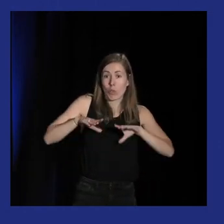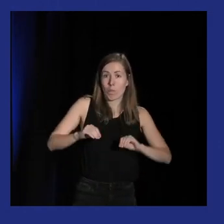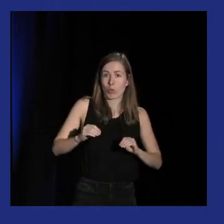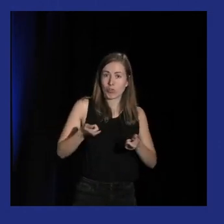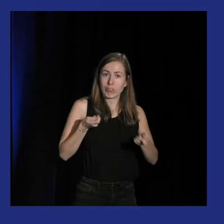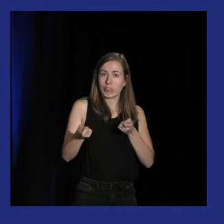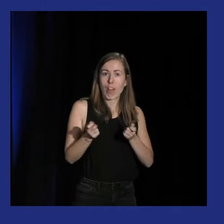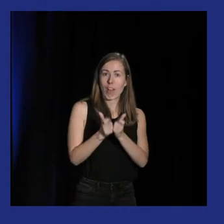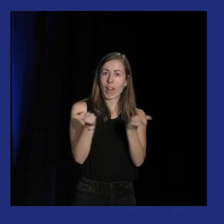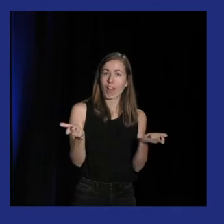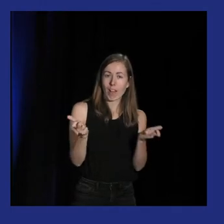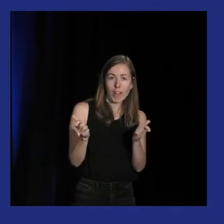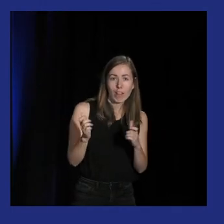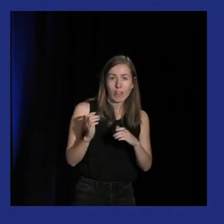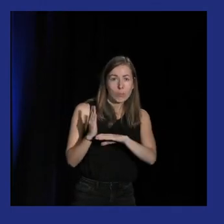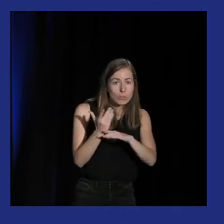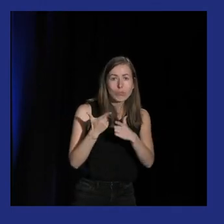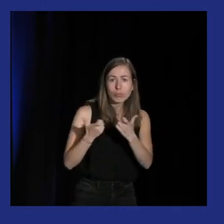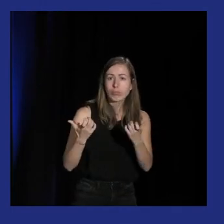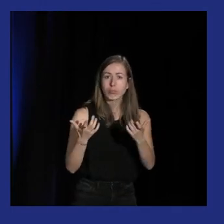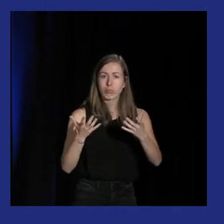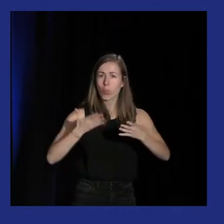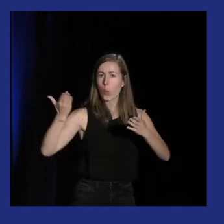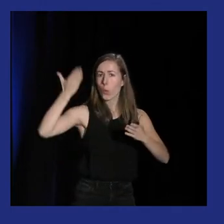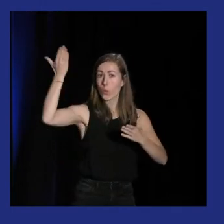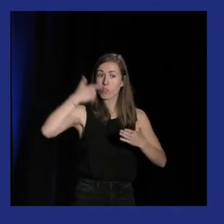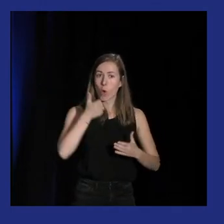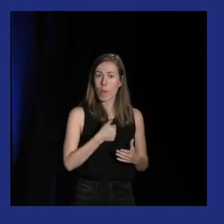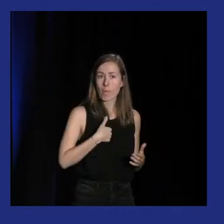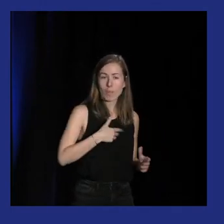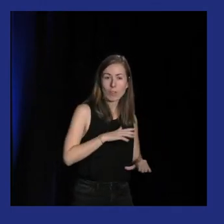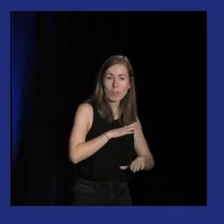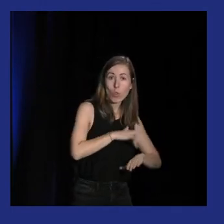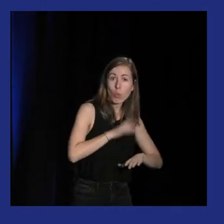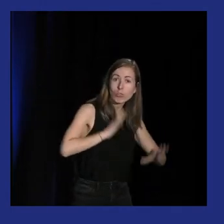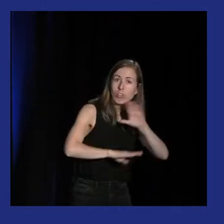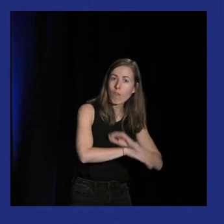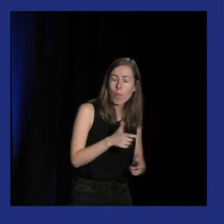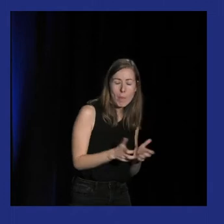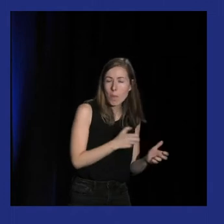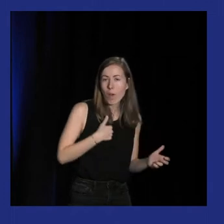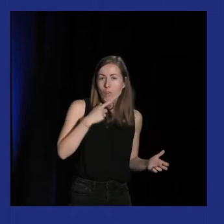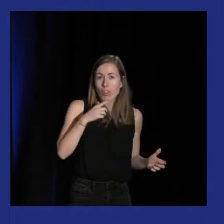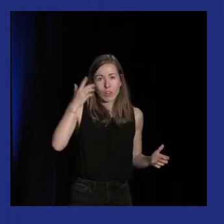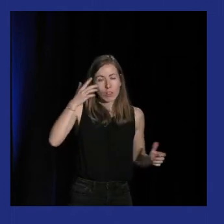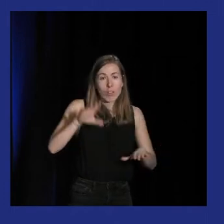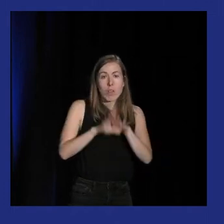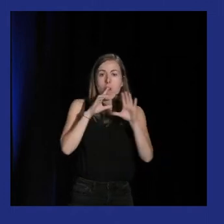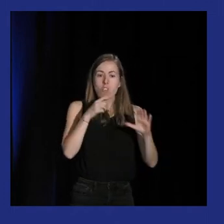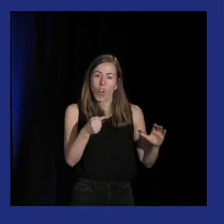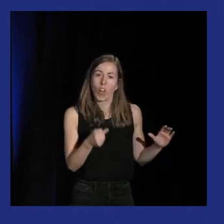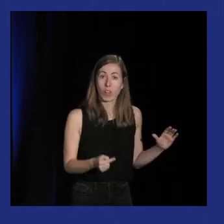dire c'est des gens qui ont connu le jeu vidéo en grandissant avec et qui ont moins d'a priori moi il y a quelques années j'ai j'ai